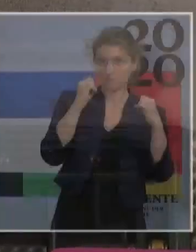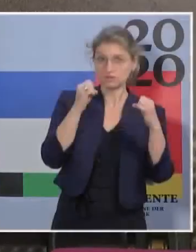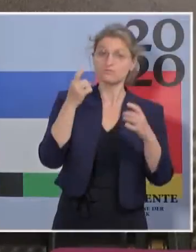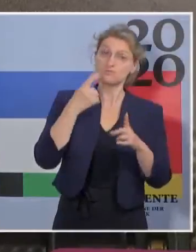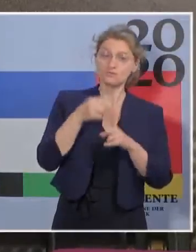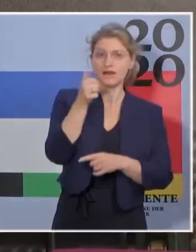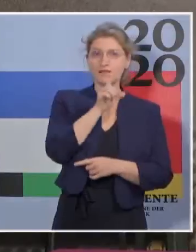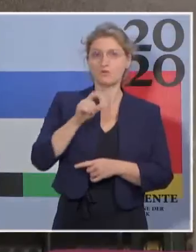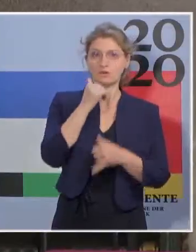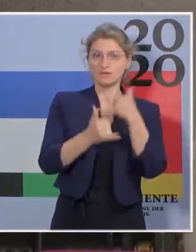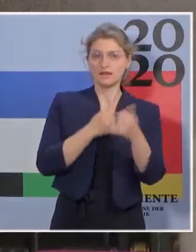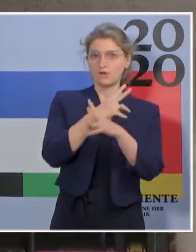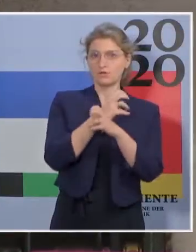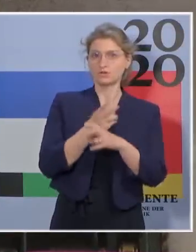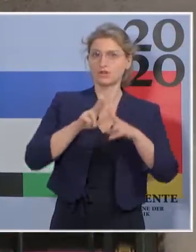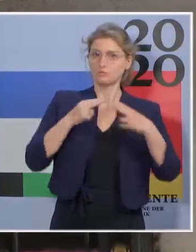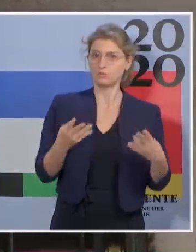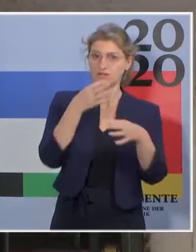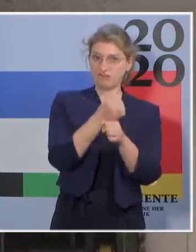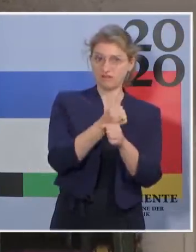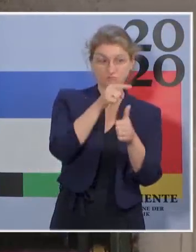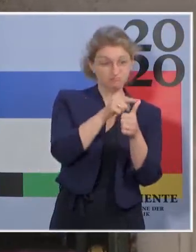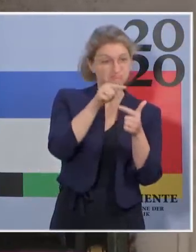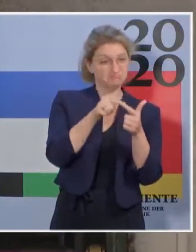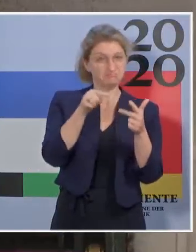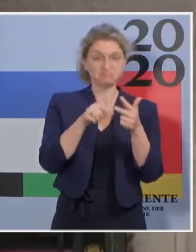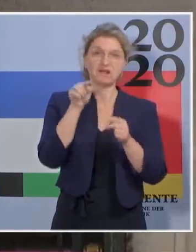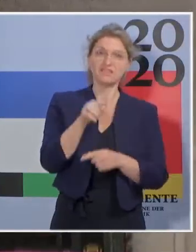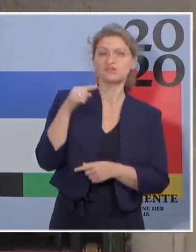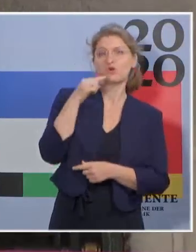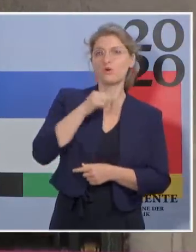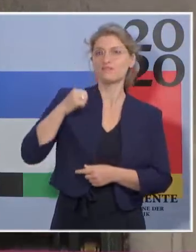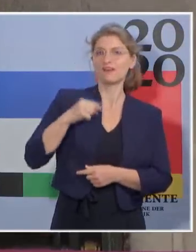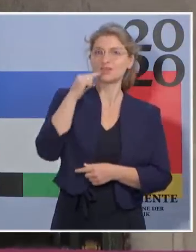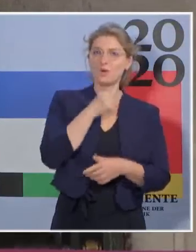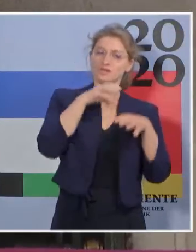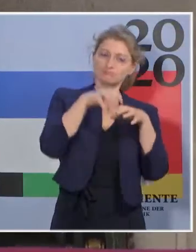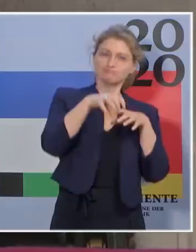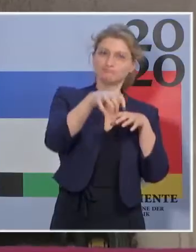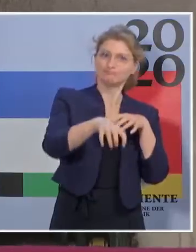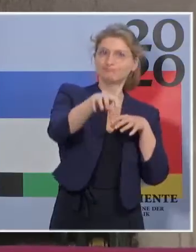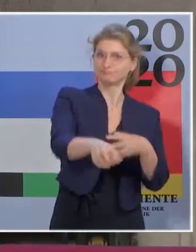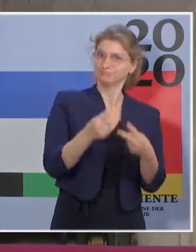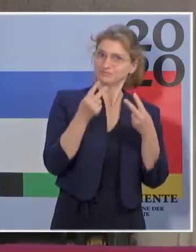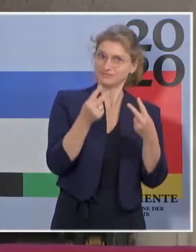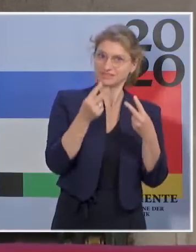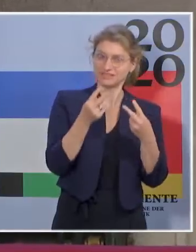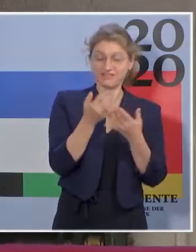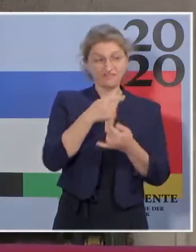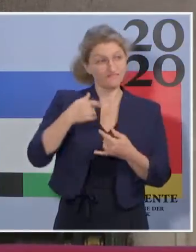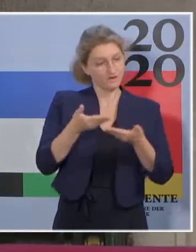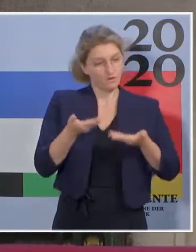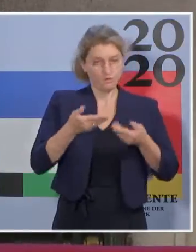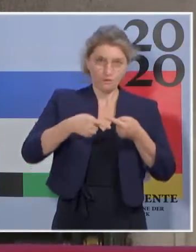Jahre österreichische Bundesverfassung. Das sind die rot-weiß-roten Meilensteine, an die wir in diesem